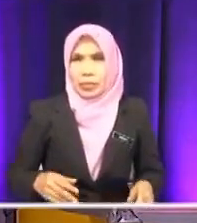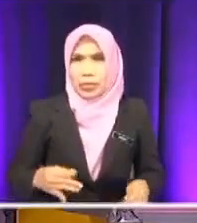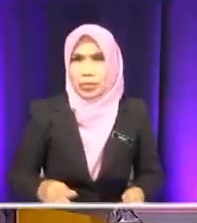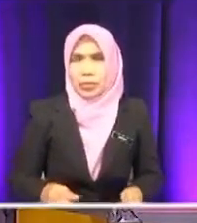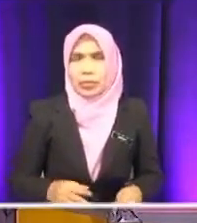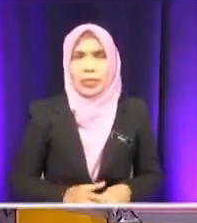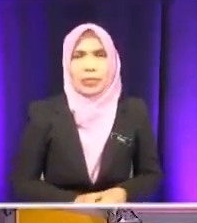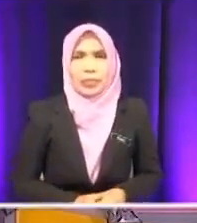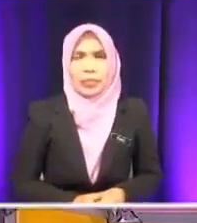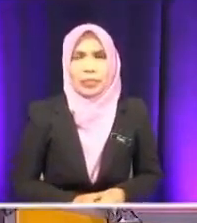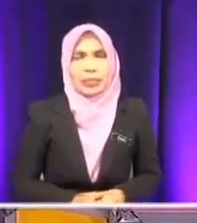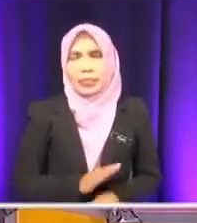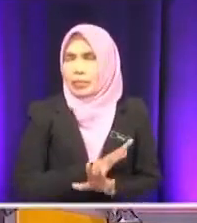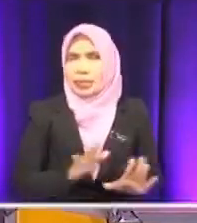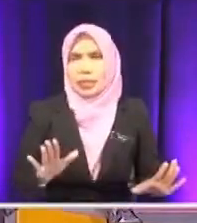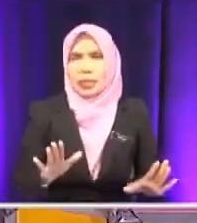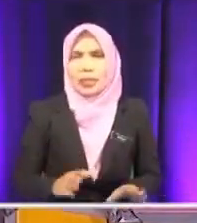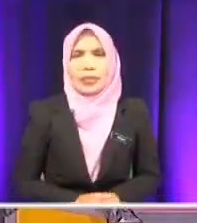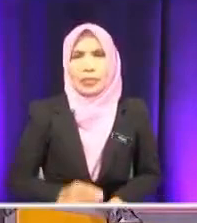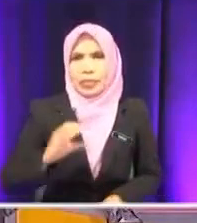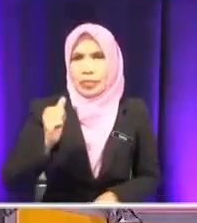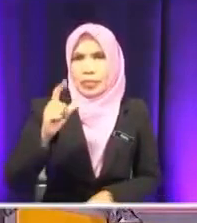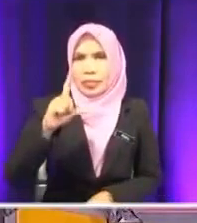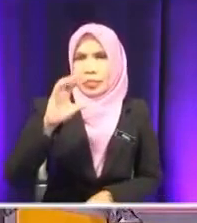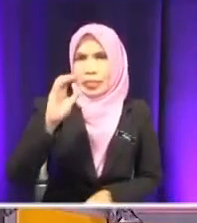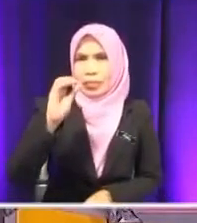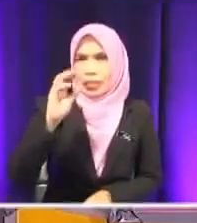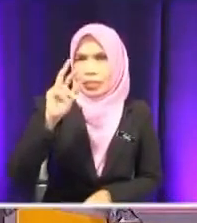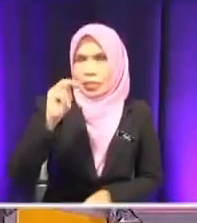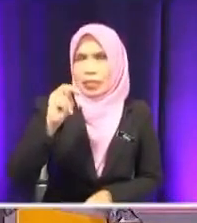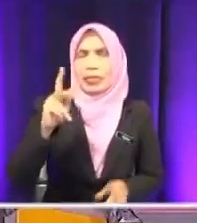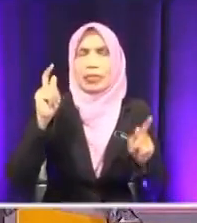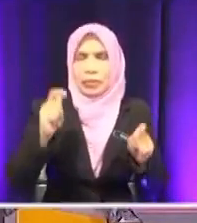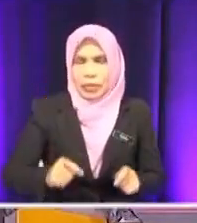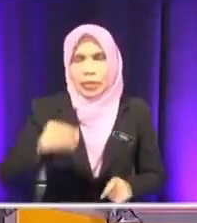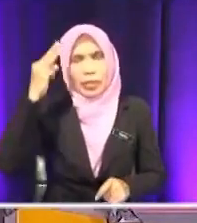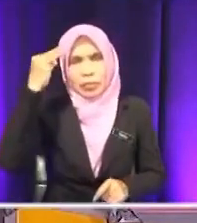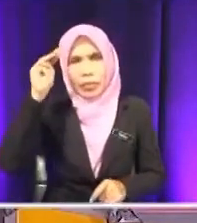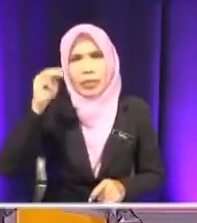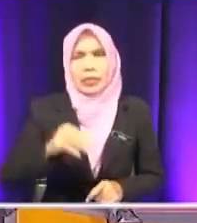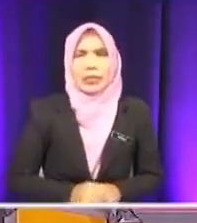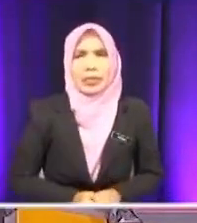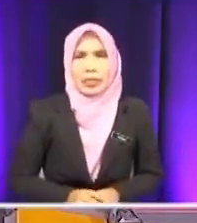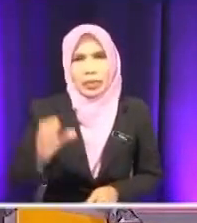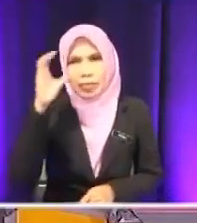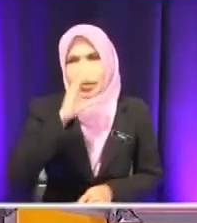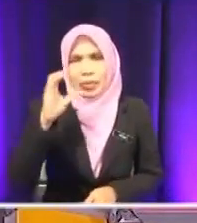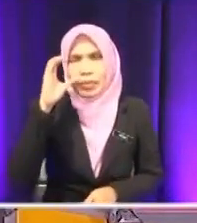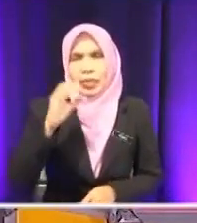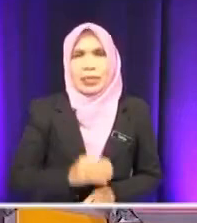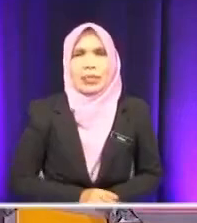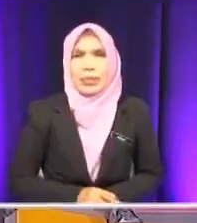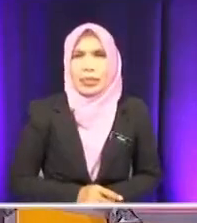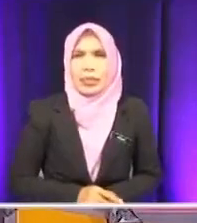juga dalam matematika seperti mencari purate mencari diskon mencari komision